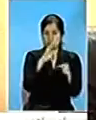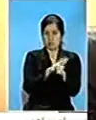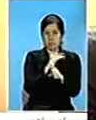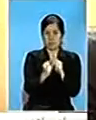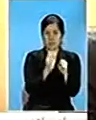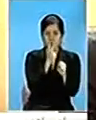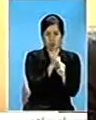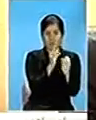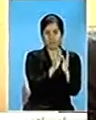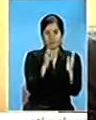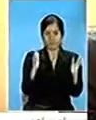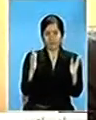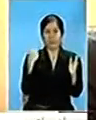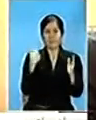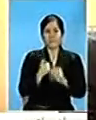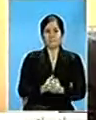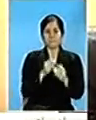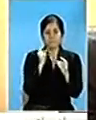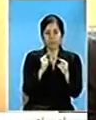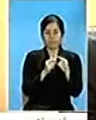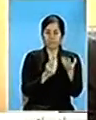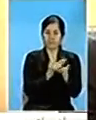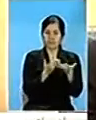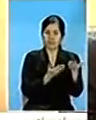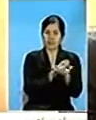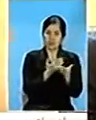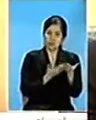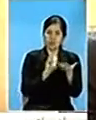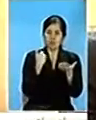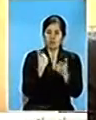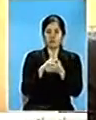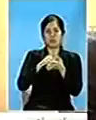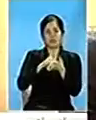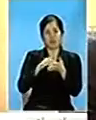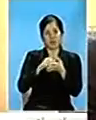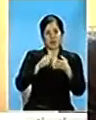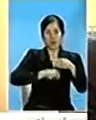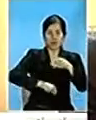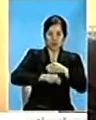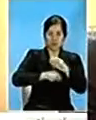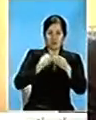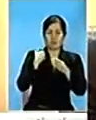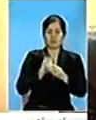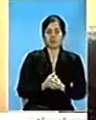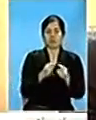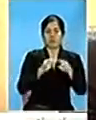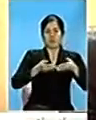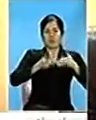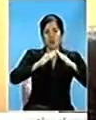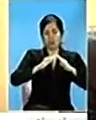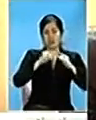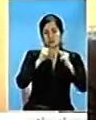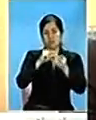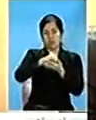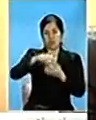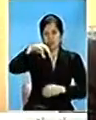ก็ให้สภาพัฒนาการเมืองพิจารณาทบทวนว่าสมควรที่จะแก้ไขเพิ่มเติมเพื่อให้การจัดตั้งสำนักงานสภาพัฒ